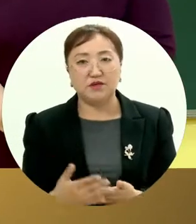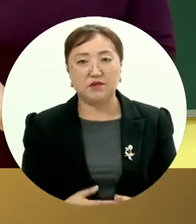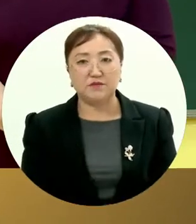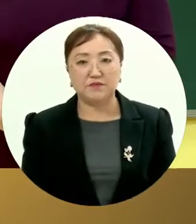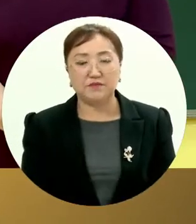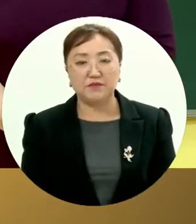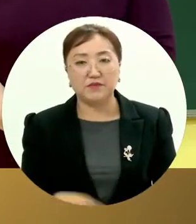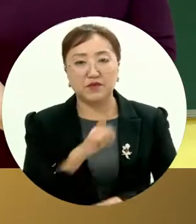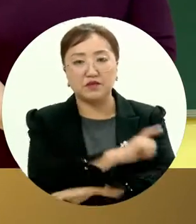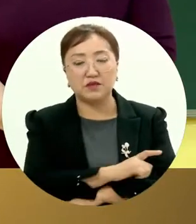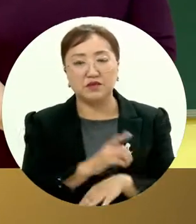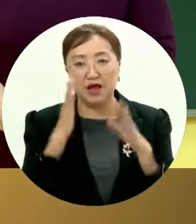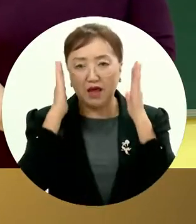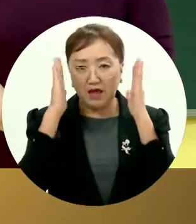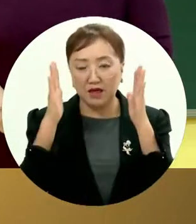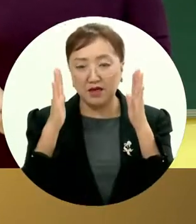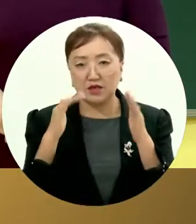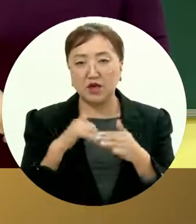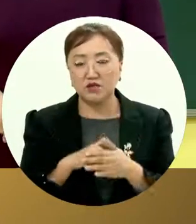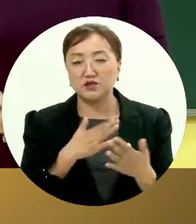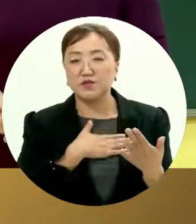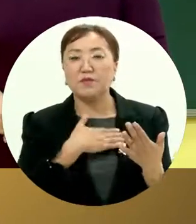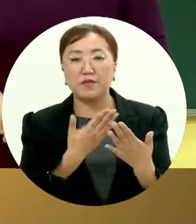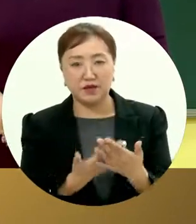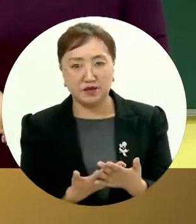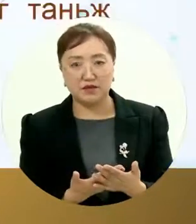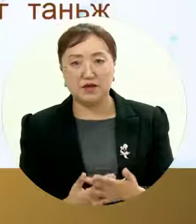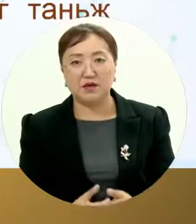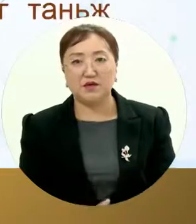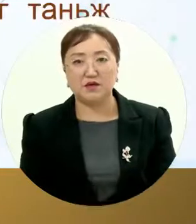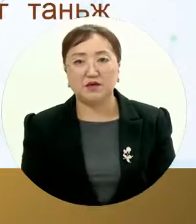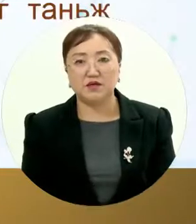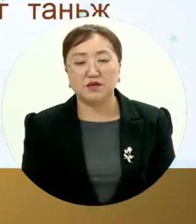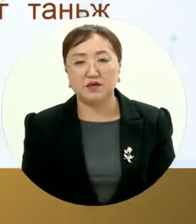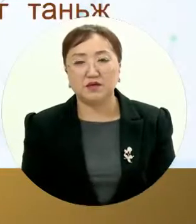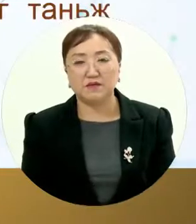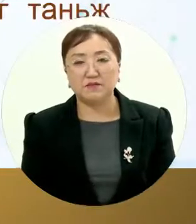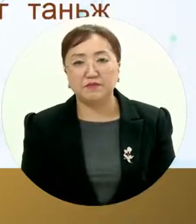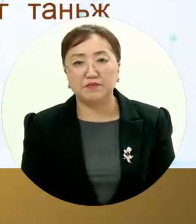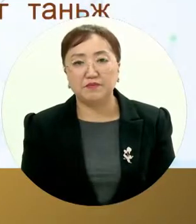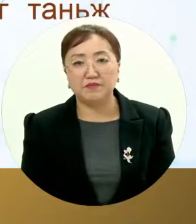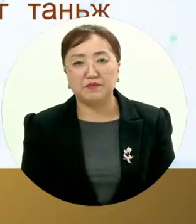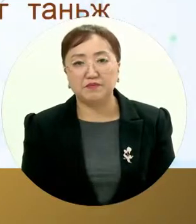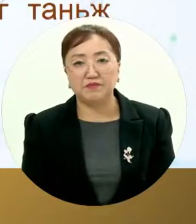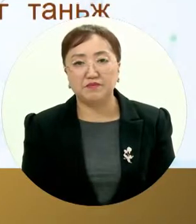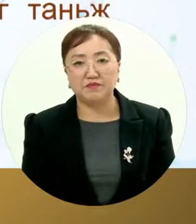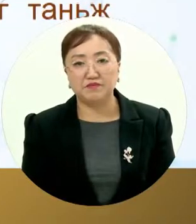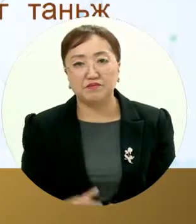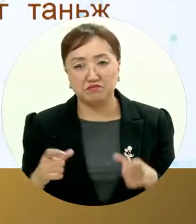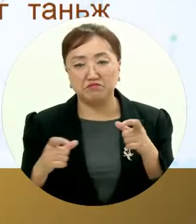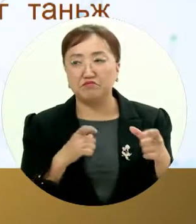За, хичээлд анхааралтай оролцсон хүүхдүүдэд баярлалаа. Эдийн засгийн энэ бүлэг сэдвүү эхэлж байгаа